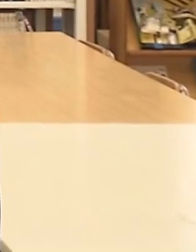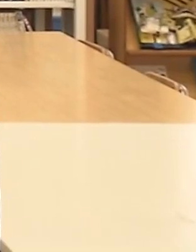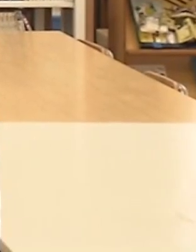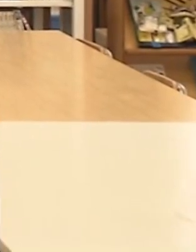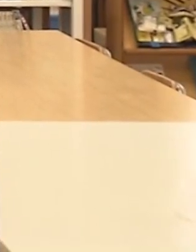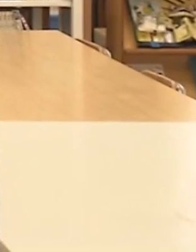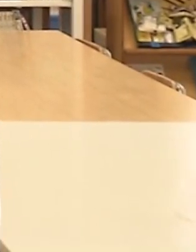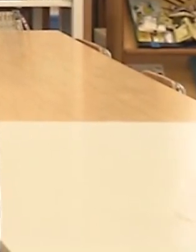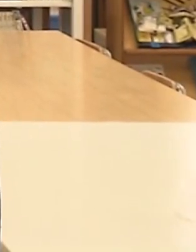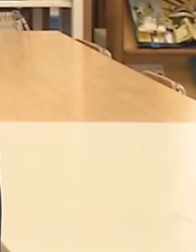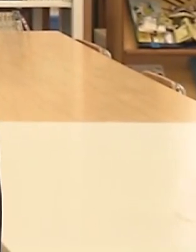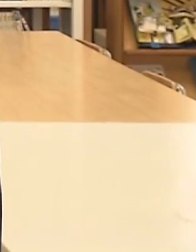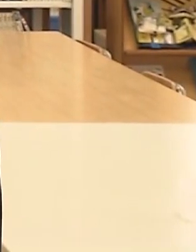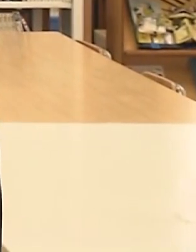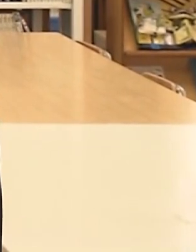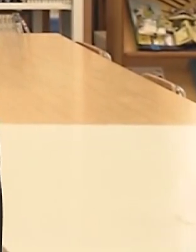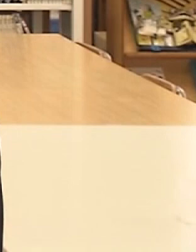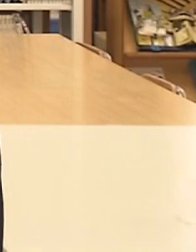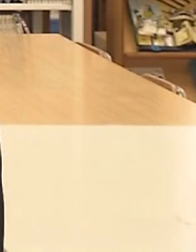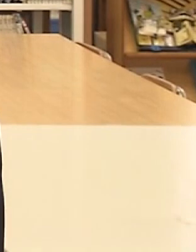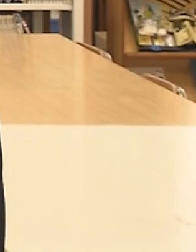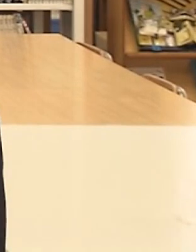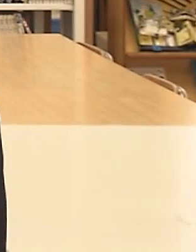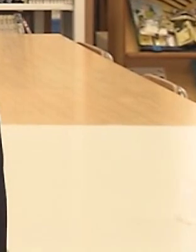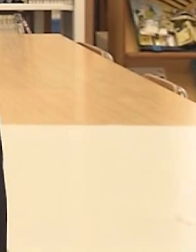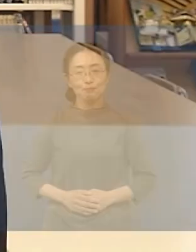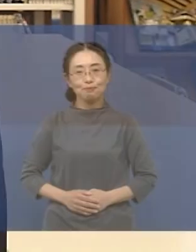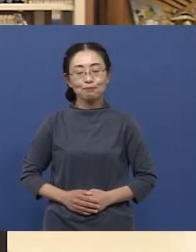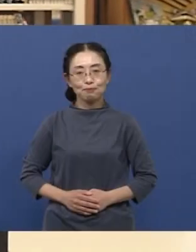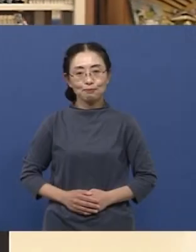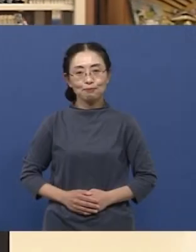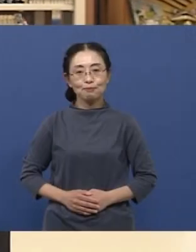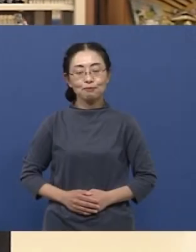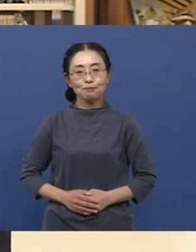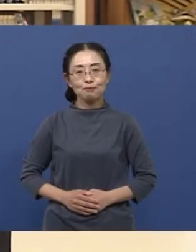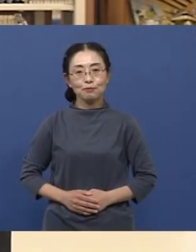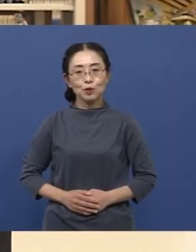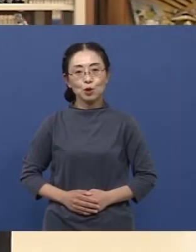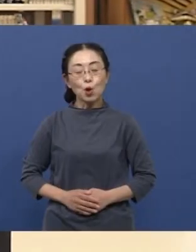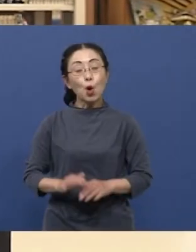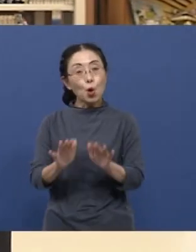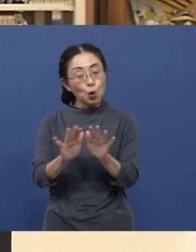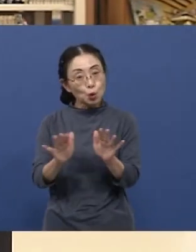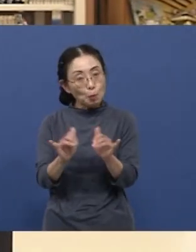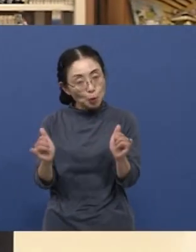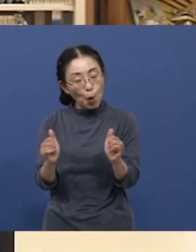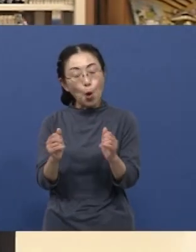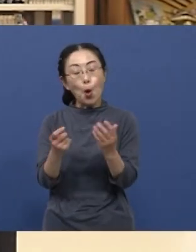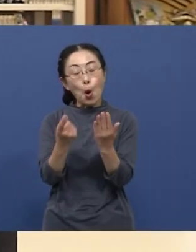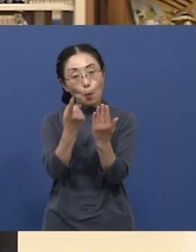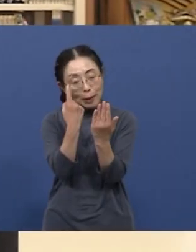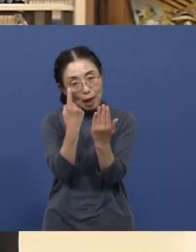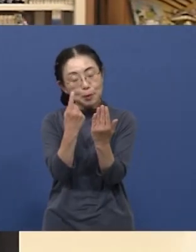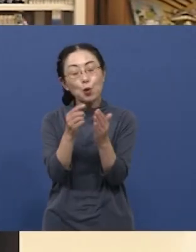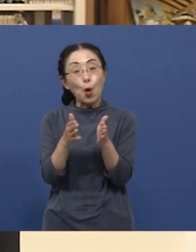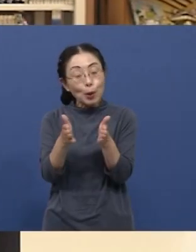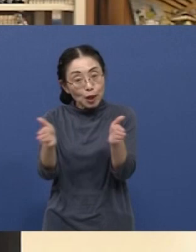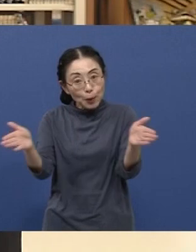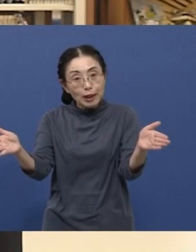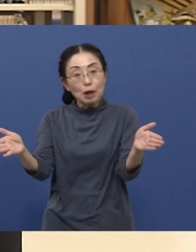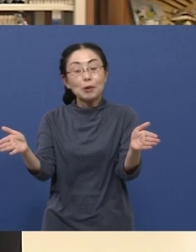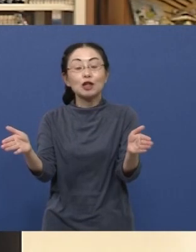これからの図書館の活用をどのようにお考えですか？ はい、子どもの学びを広げるためのツ